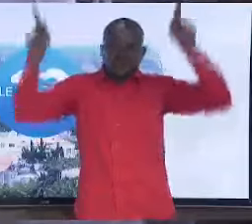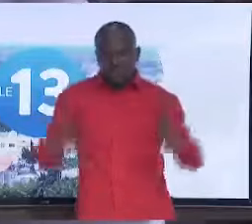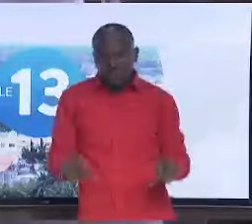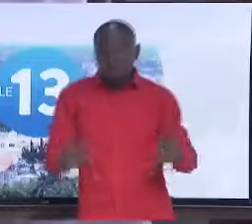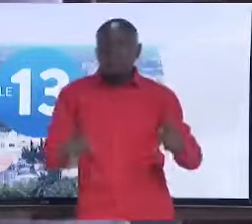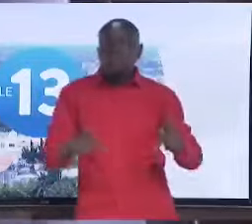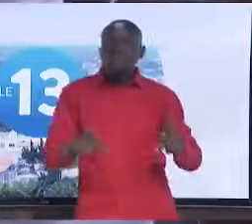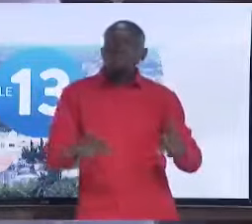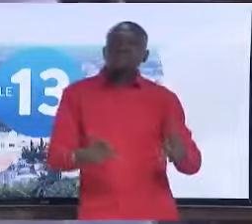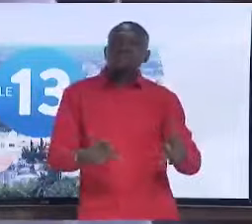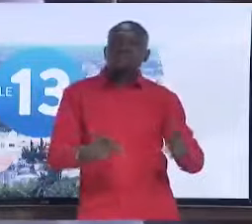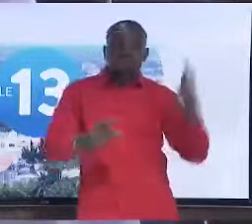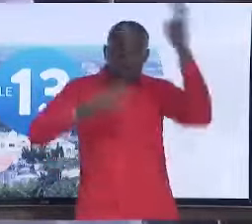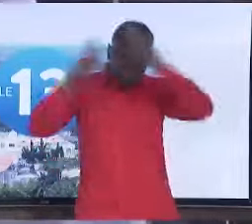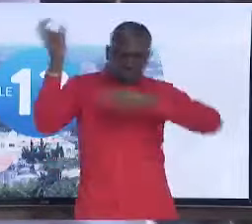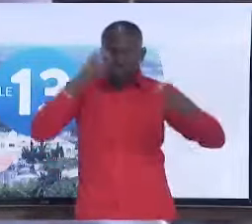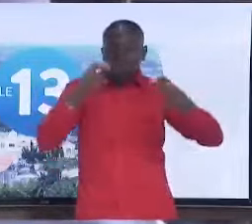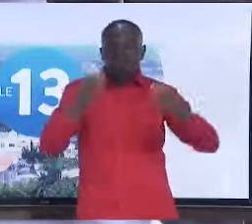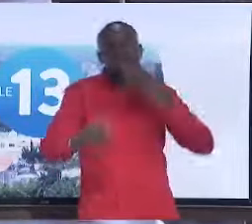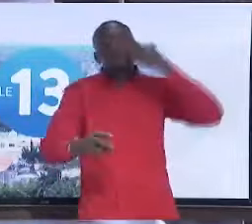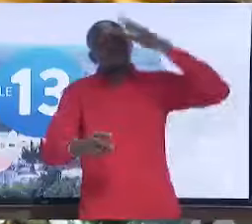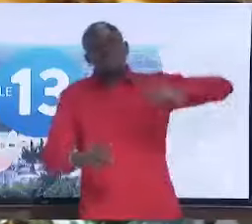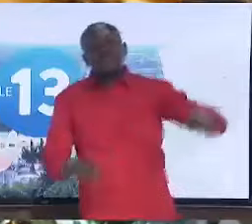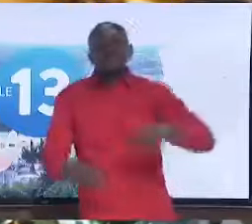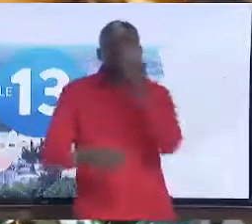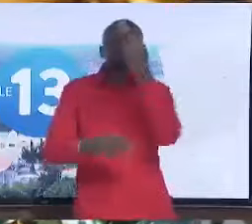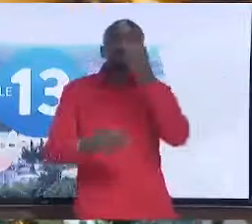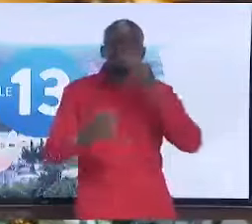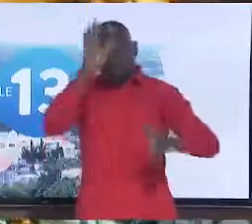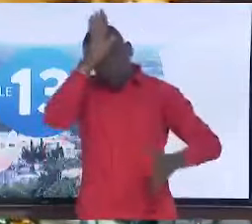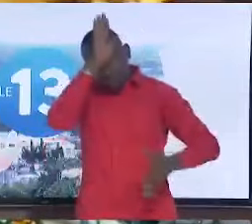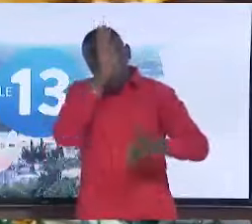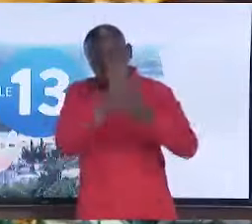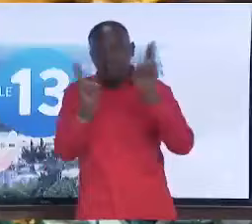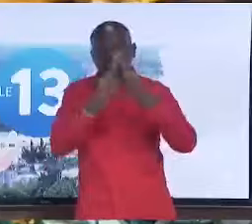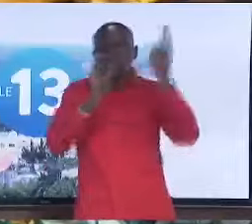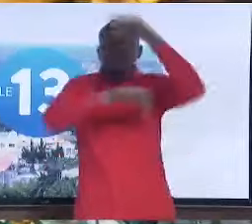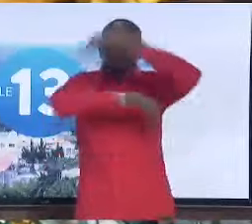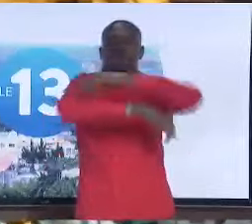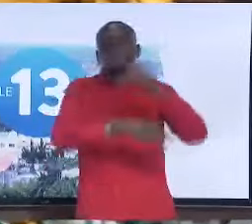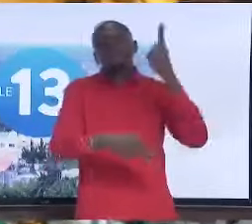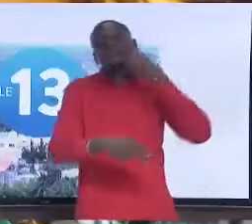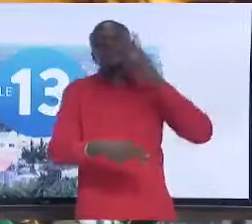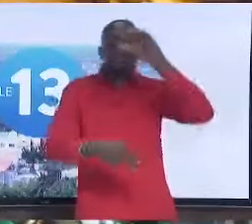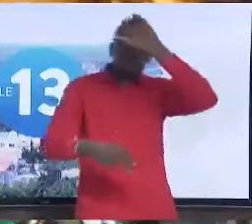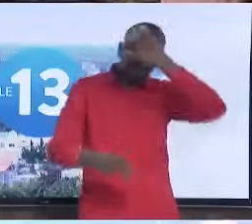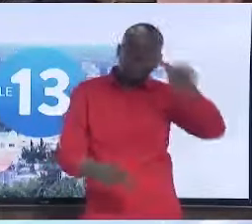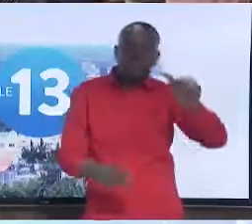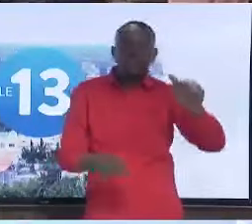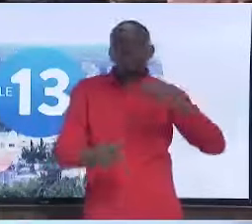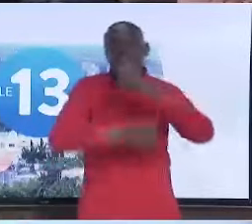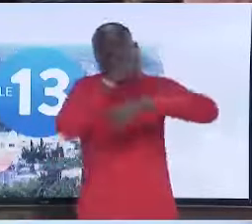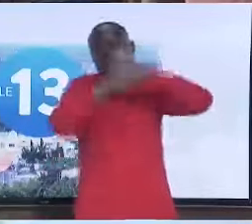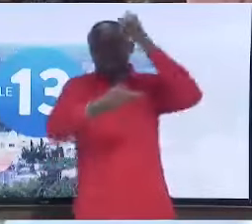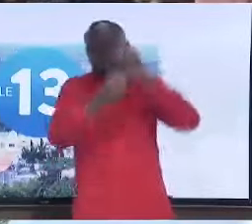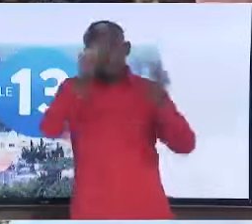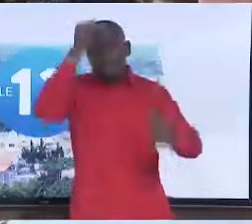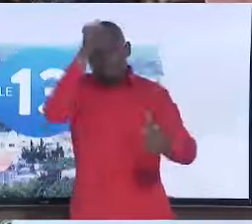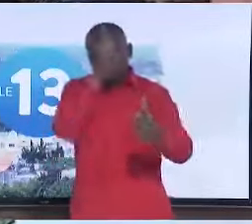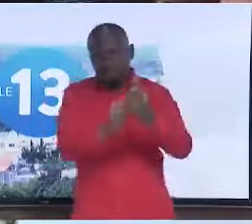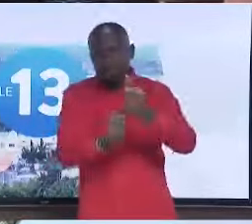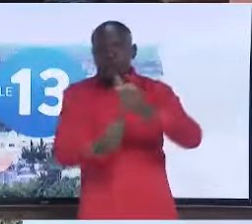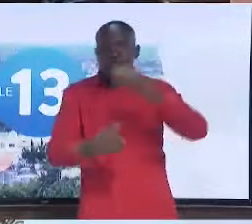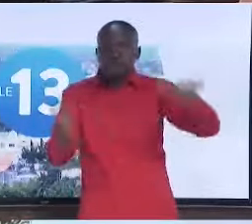pour dépister la malnutrition. Et voici parti pour les journées vitamine A. Cette année, plus de